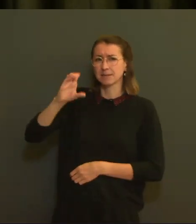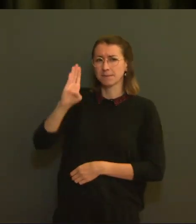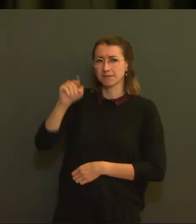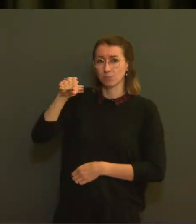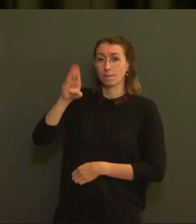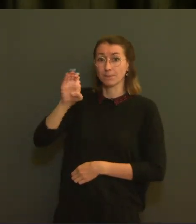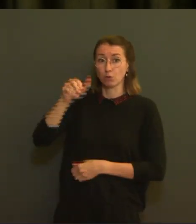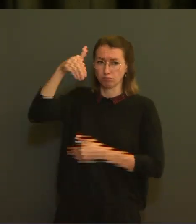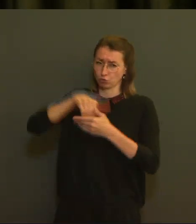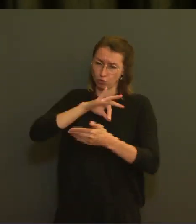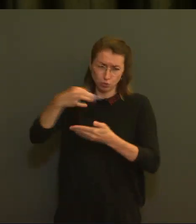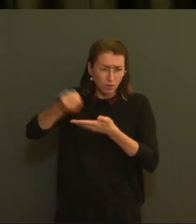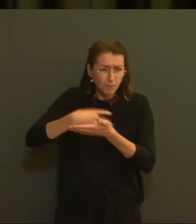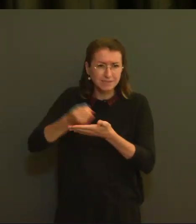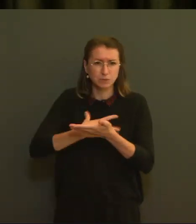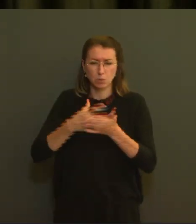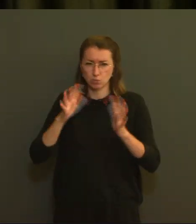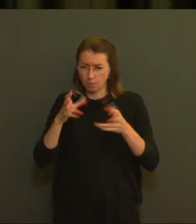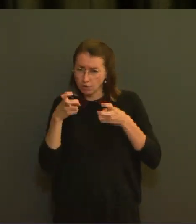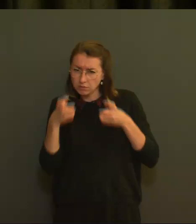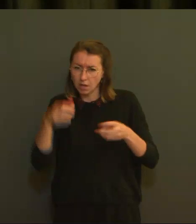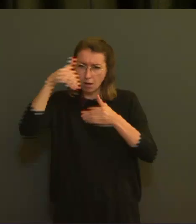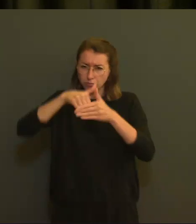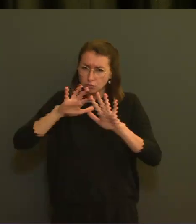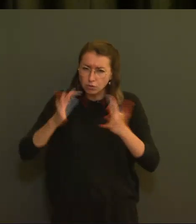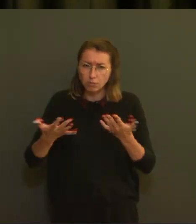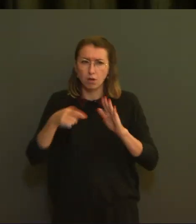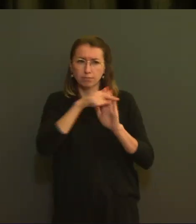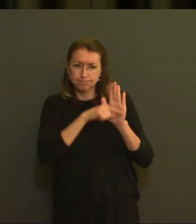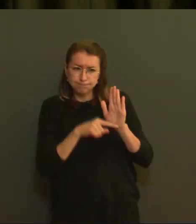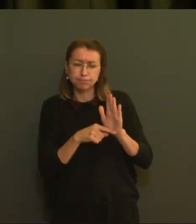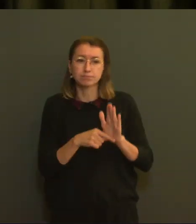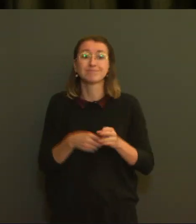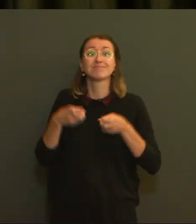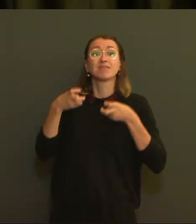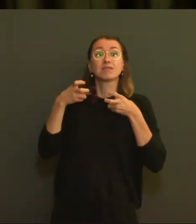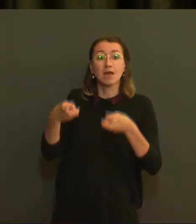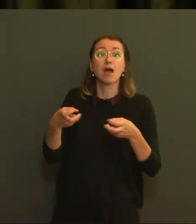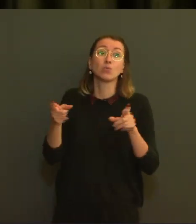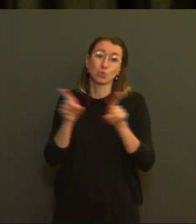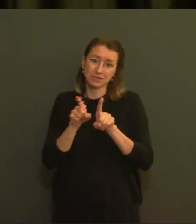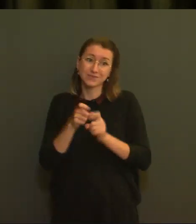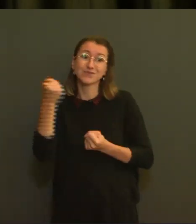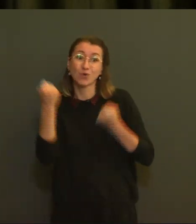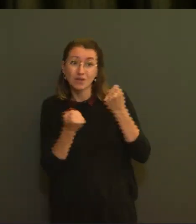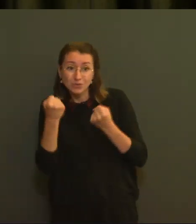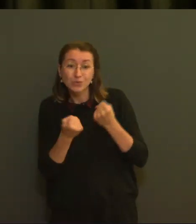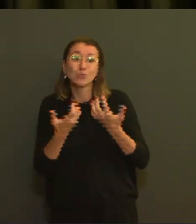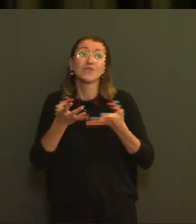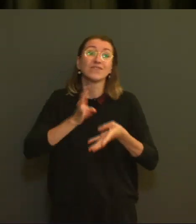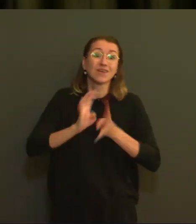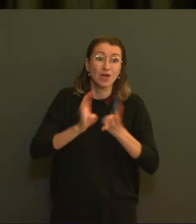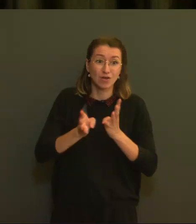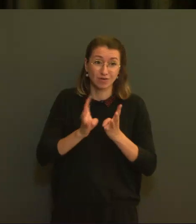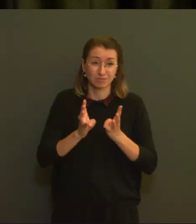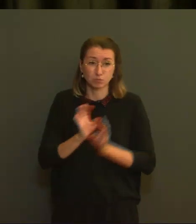Que ce soit en train, en voiture, à pied ou à vélo, nous invitons tout le monde à profiter de ce week-end de manière responsable. Le 15